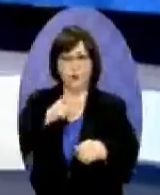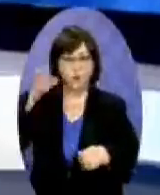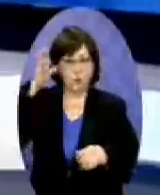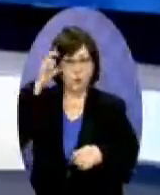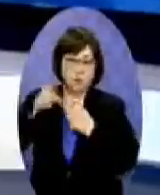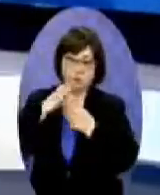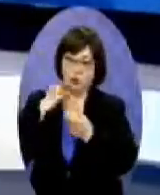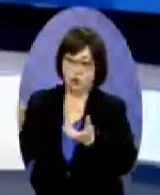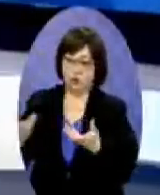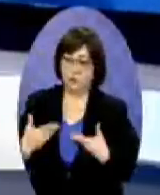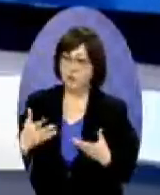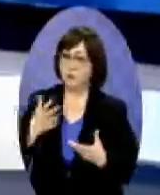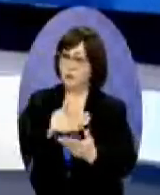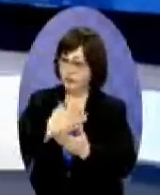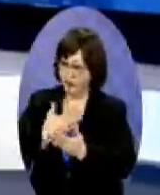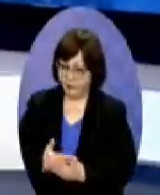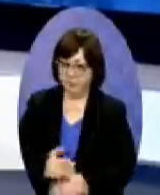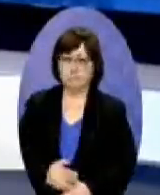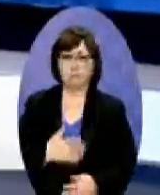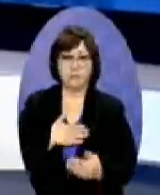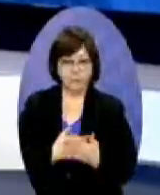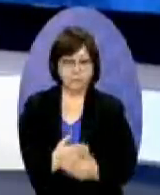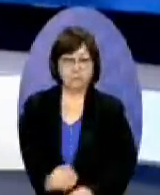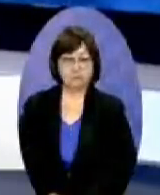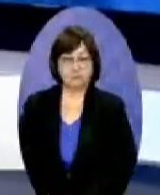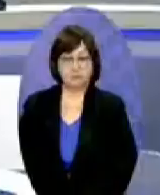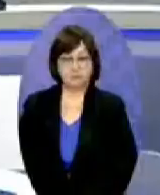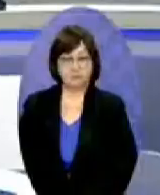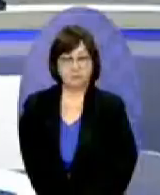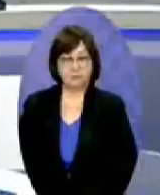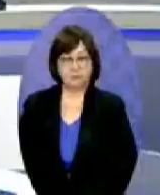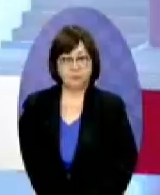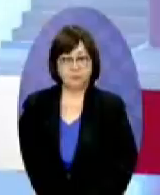хүргэсэн сэтгүүлч Батбаяртай баярлалаа. Баярлалаа.